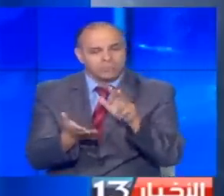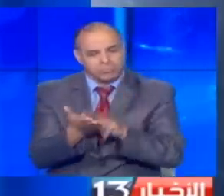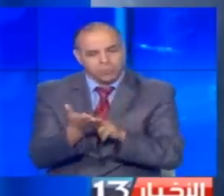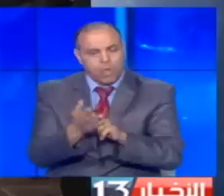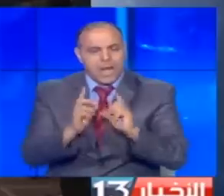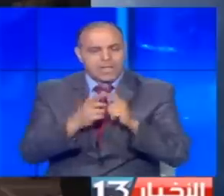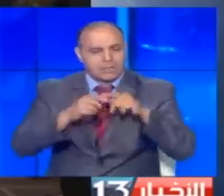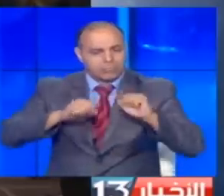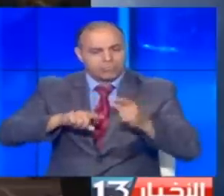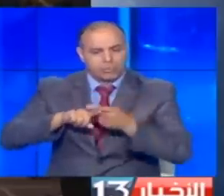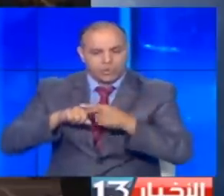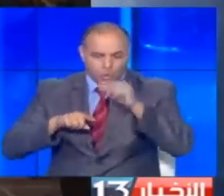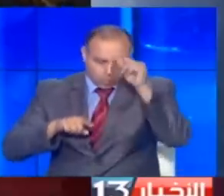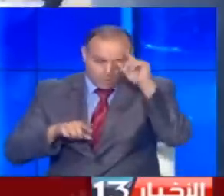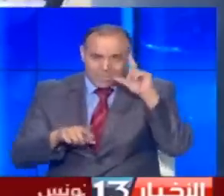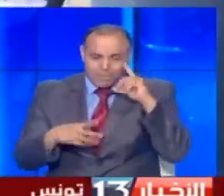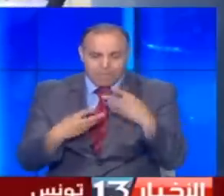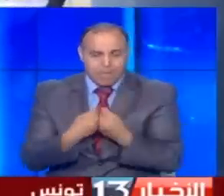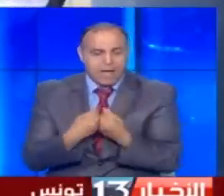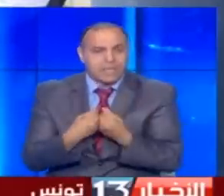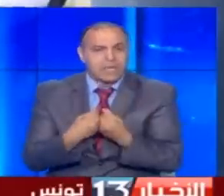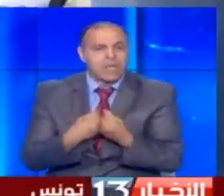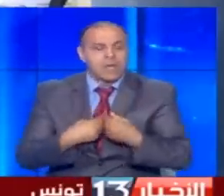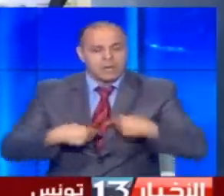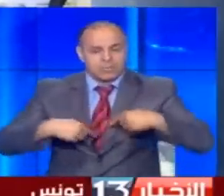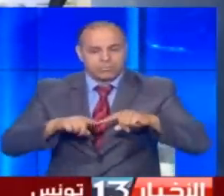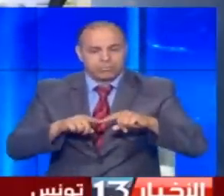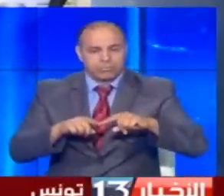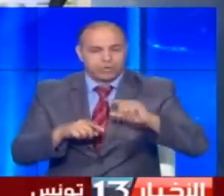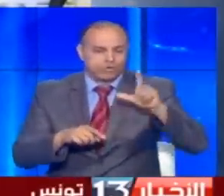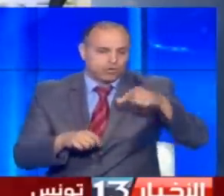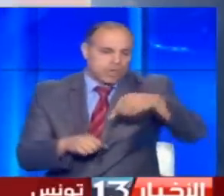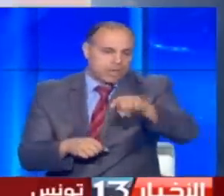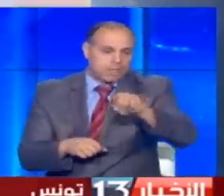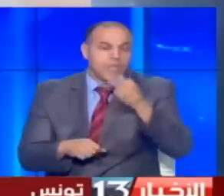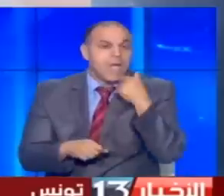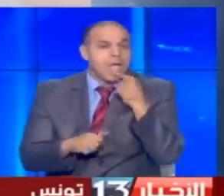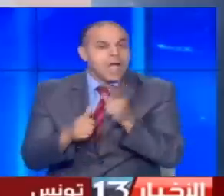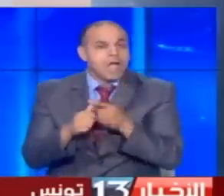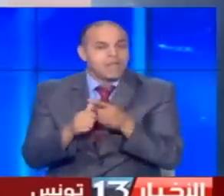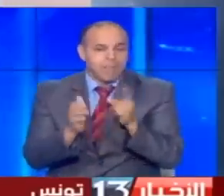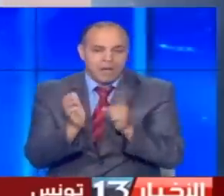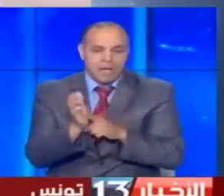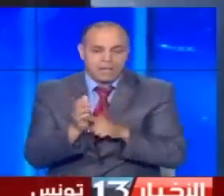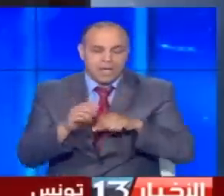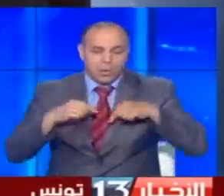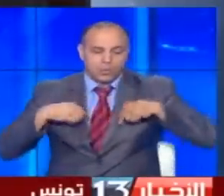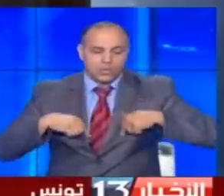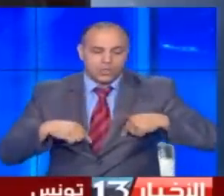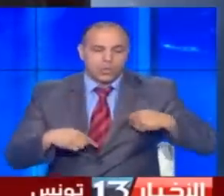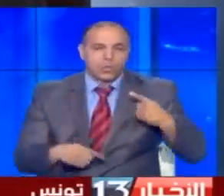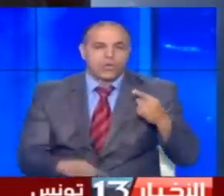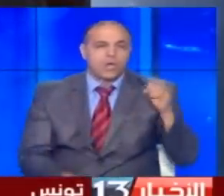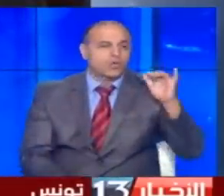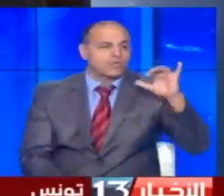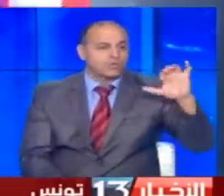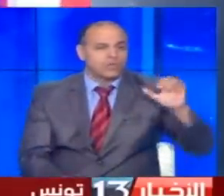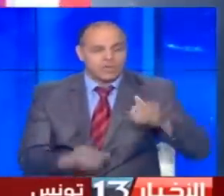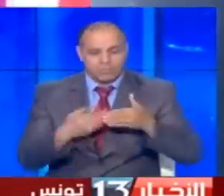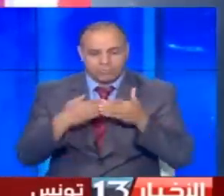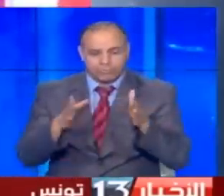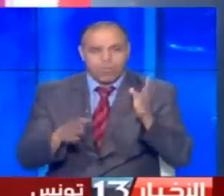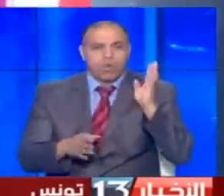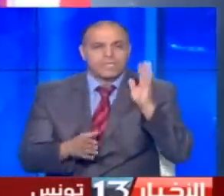اللجنه العليا المشتركه التونسيه الليبيه التي ستنعقد خلال اشهر ابرز ما اكده رئيس الحكومه يشهد اليوم في افتتاح